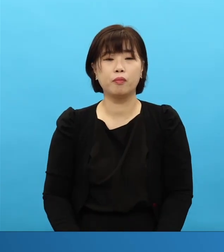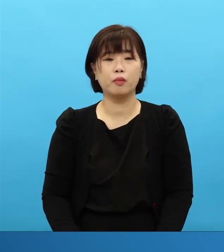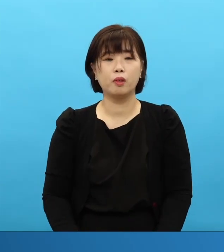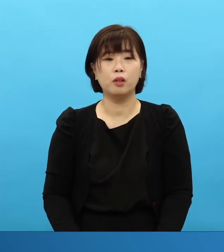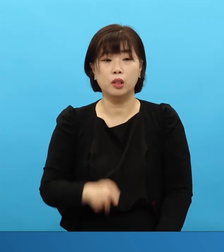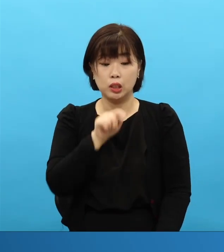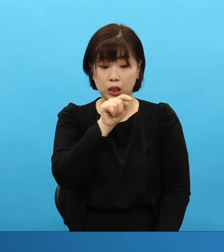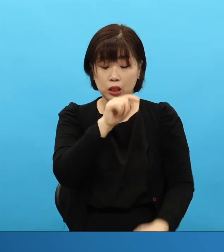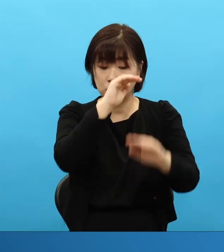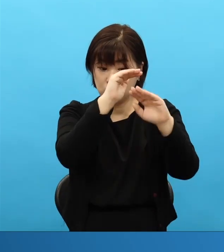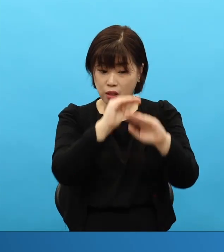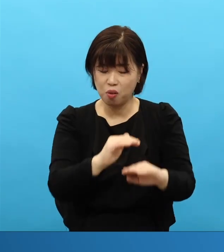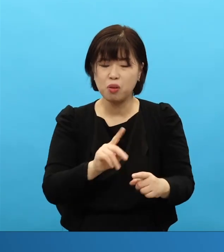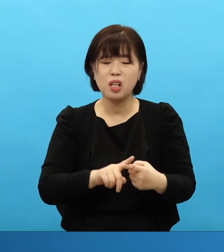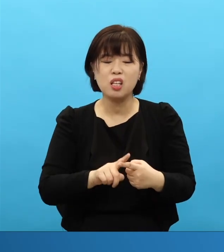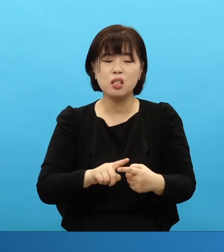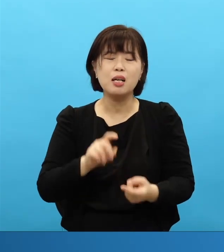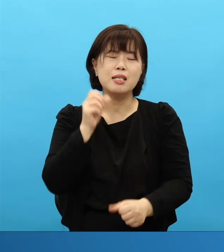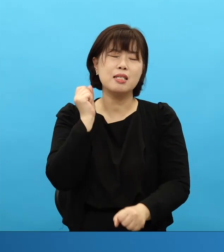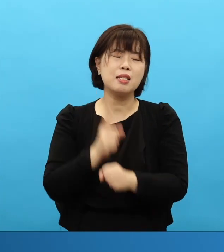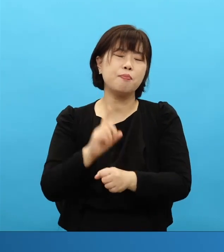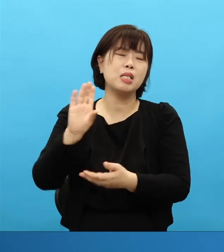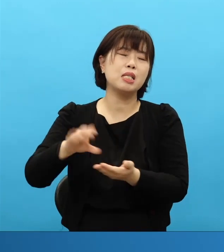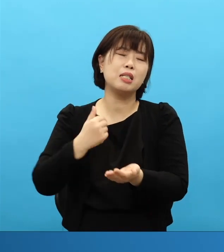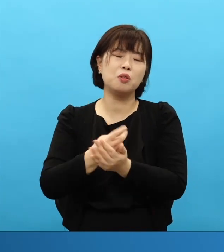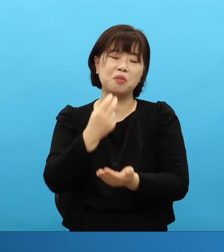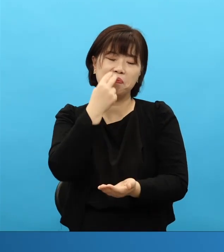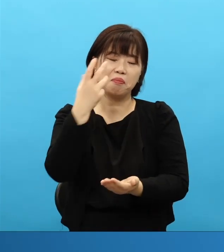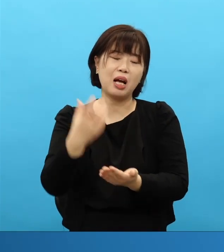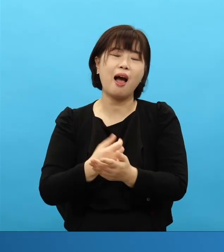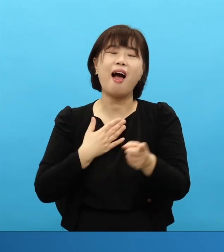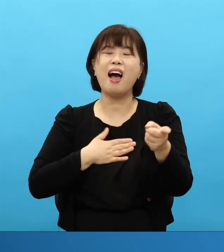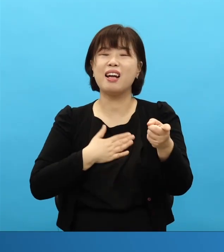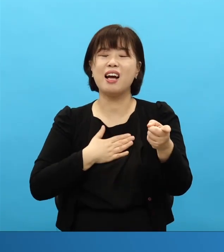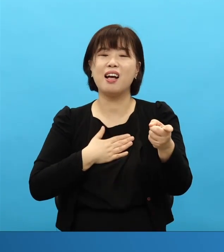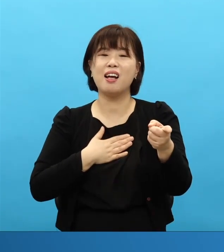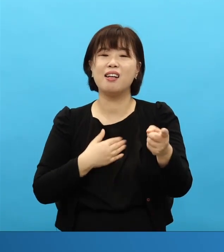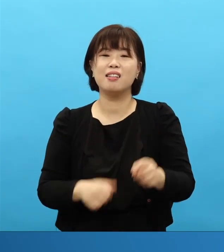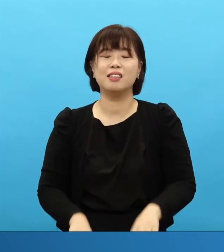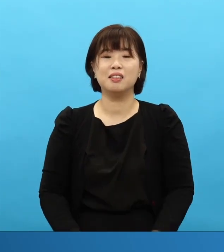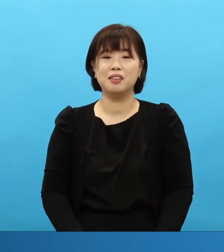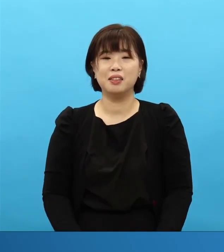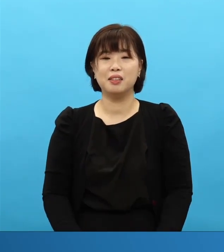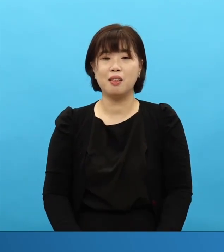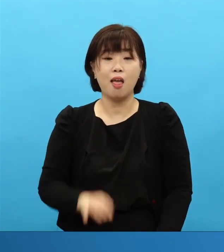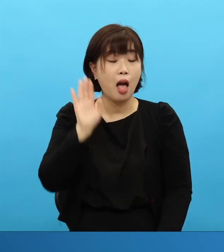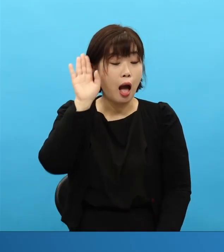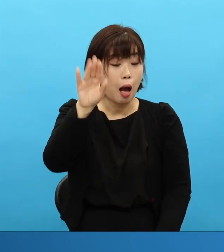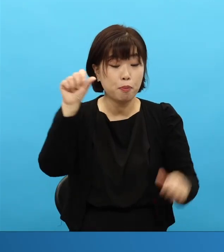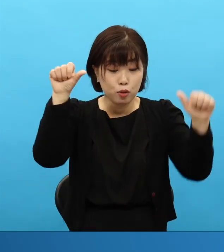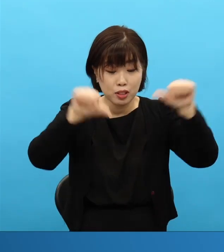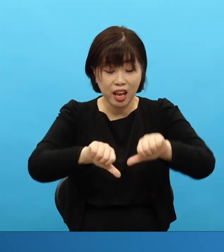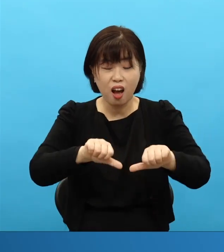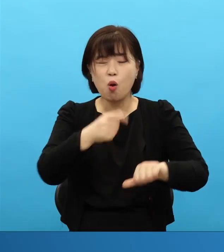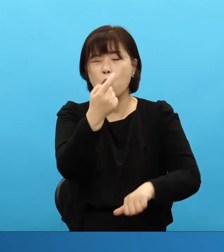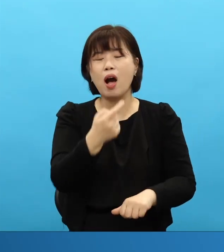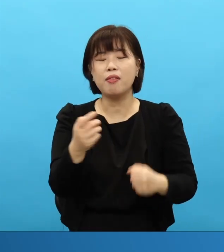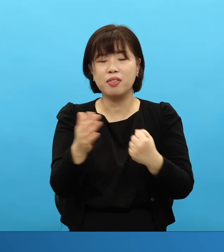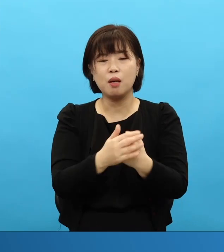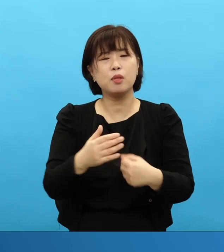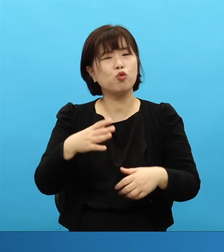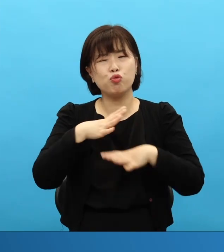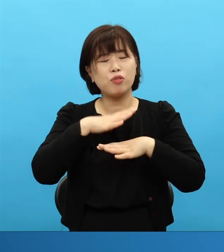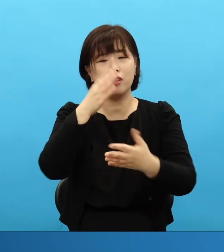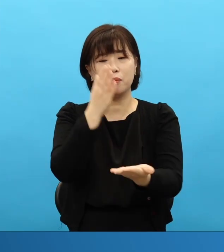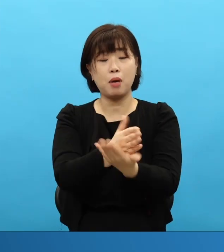하나님이신 그리스도께서 다 알고 계십니다. 啊，神的基督他已经知道这一切， 앞으로 재앙이 많으니까 두려워하지 마라. 因为 가라. 将来必定会遇